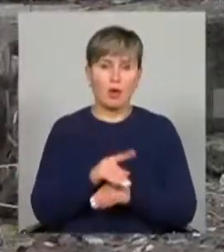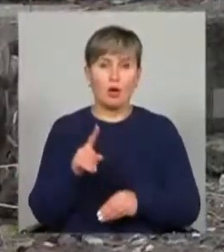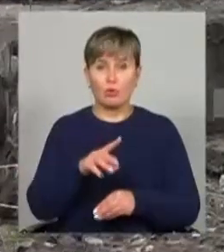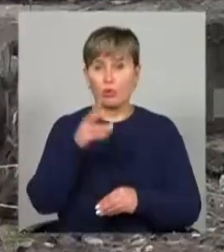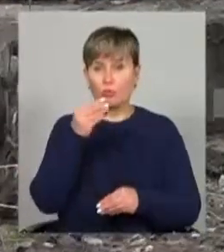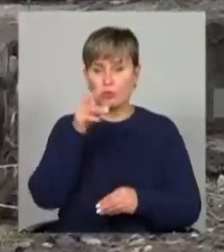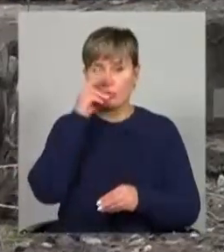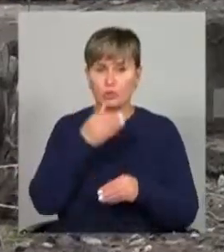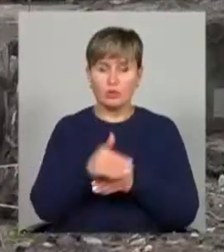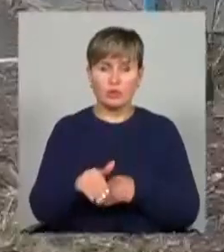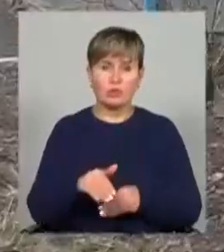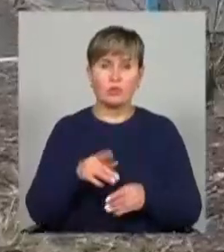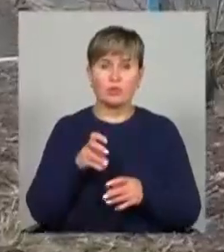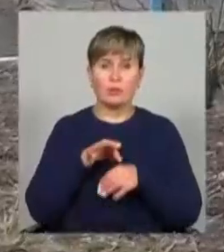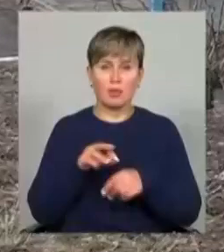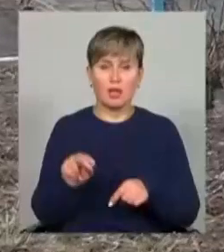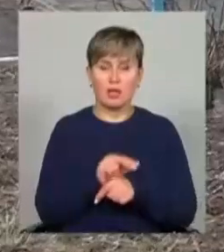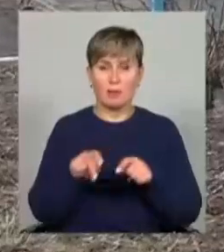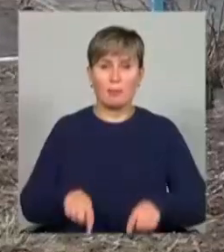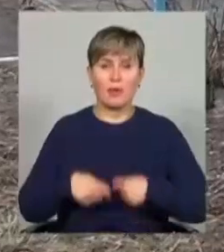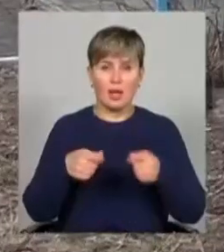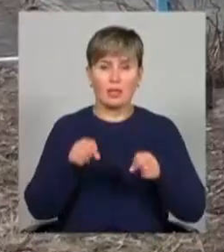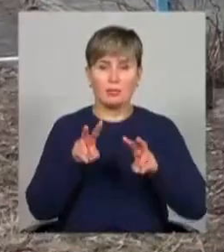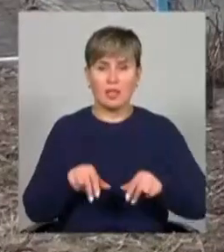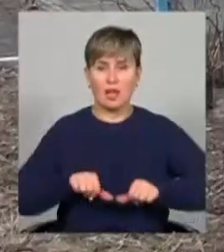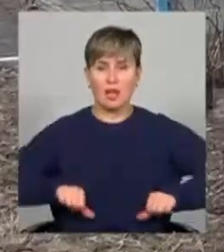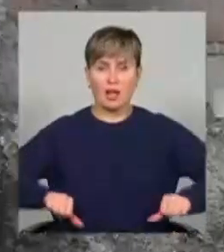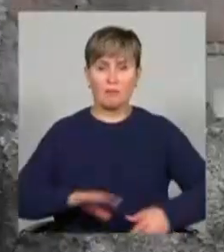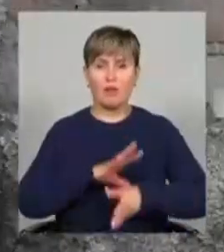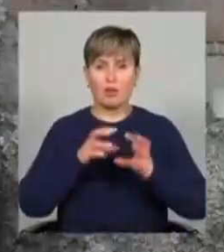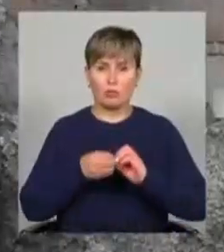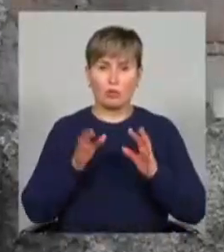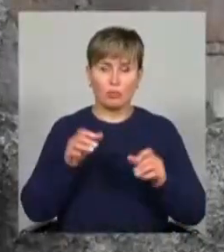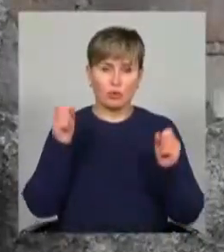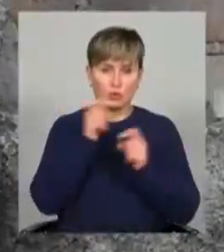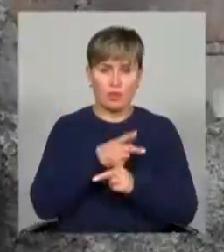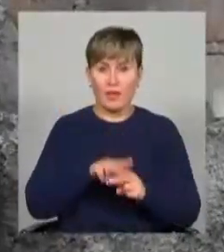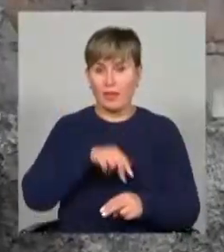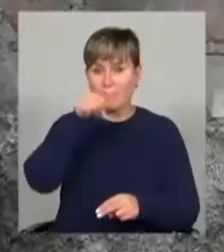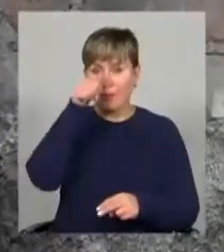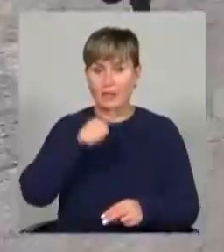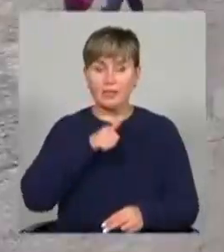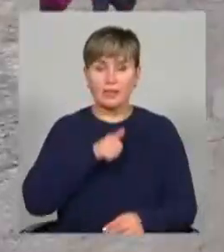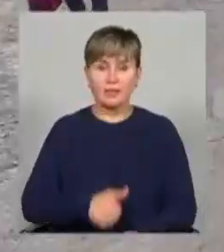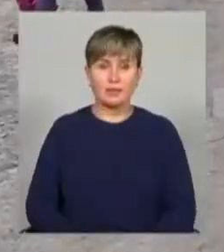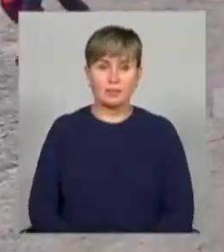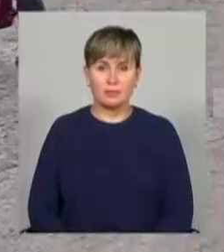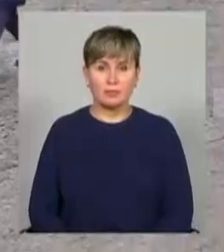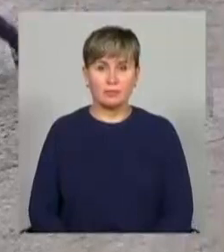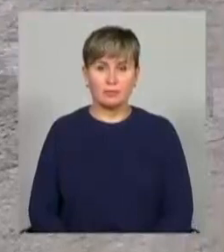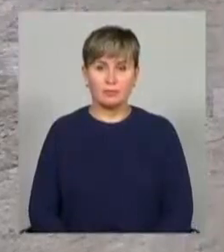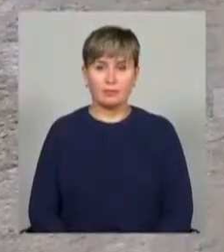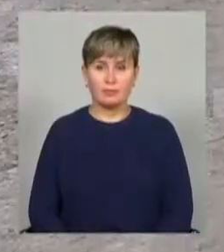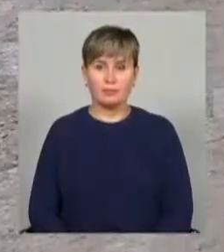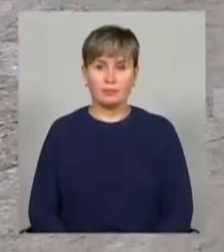бюджетная заявка на проведение ремонта передана специальной комиссии. Ее итоги будут известны в этом месяце. Айнур Финарикпаева, Жаксалык